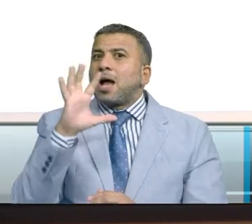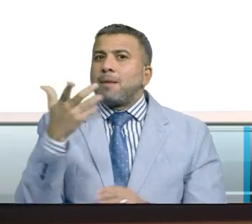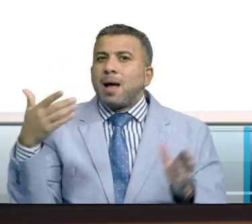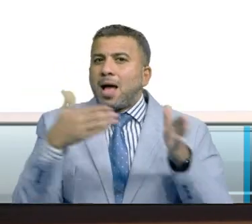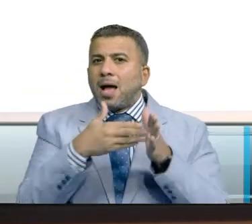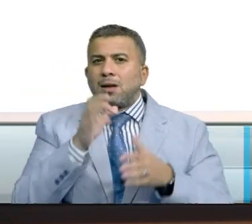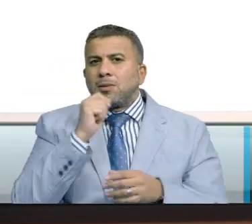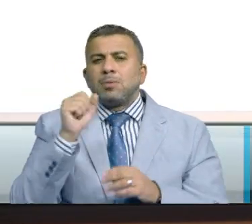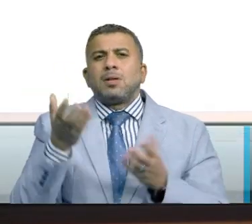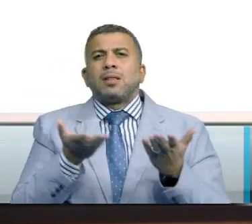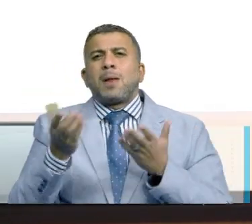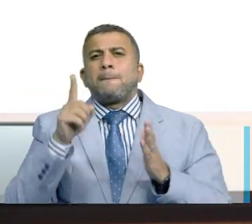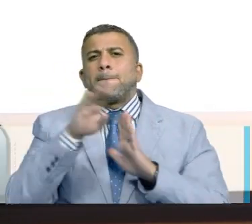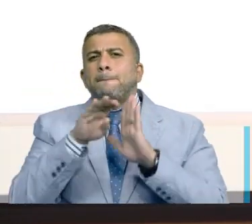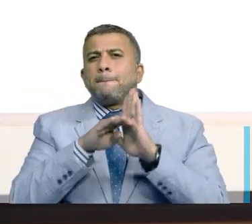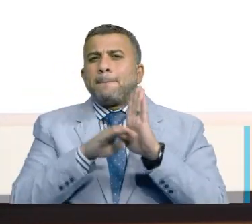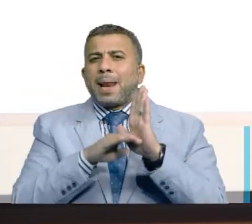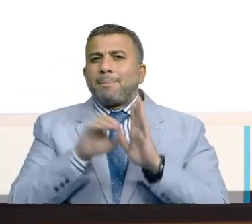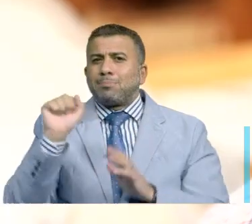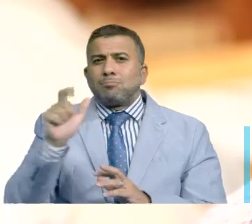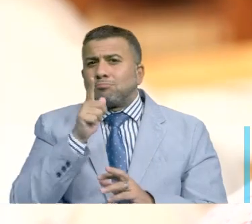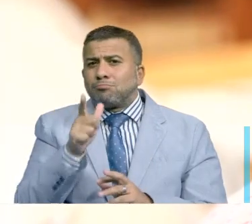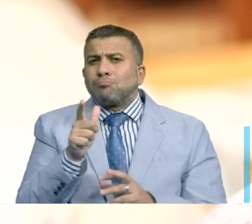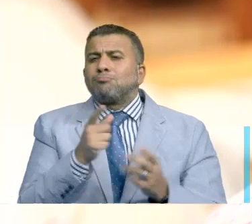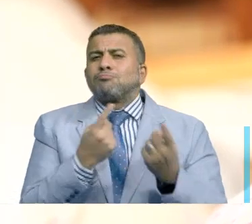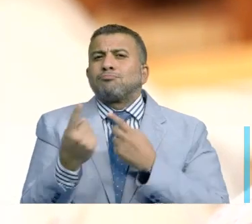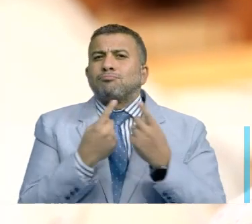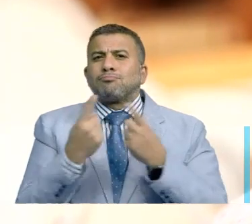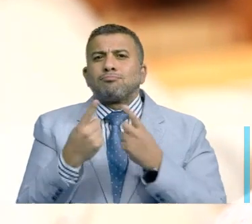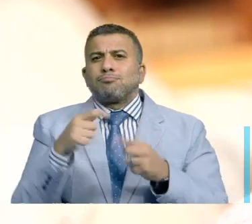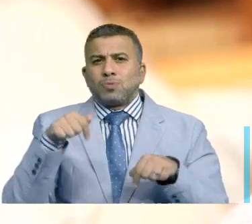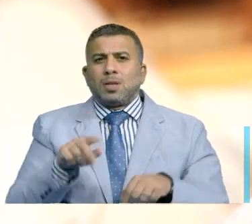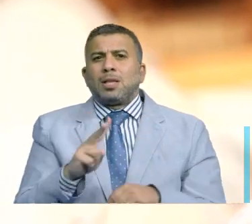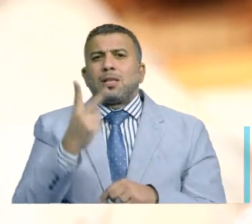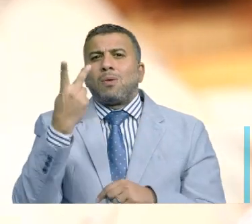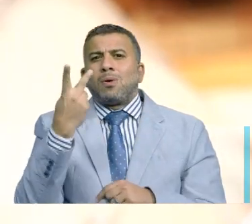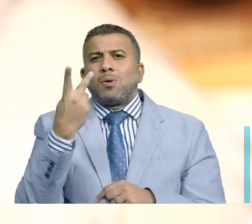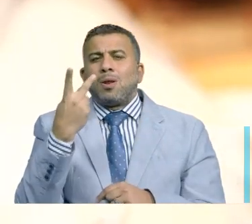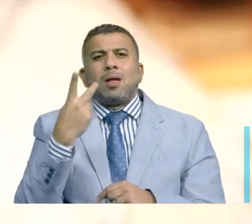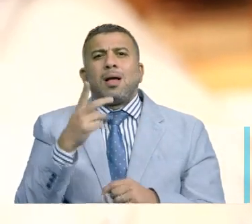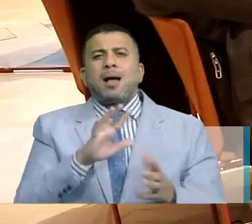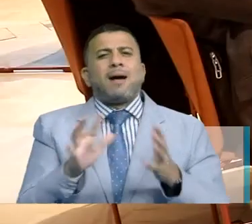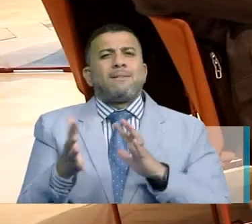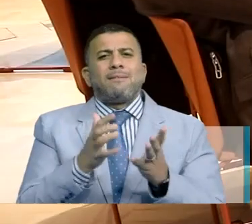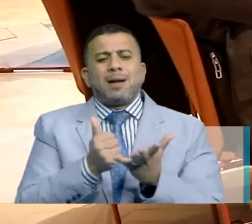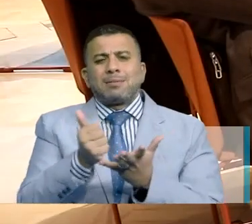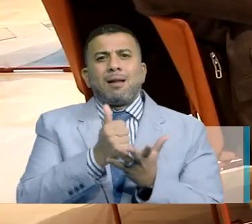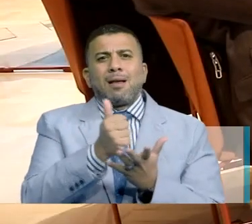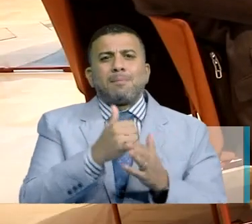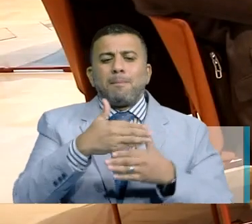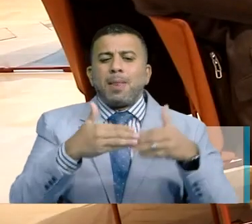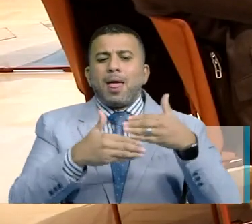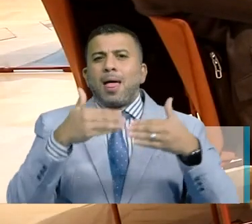واداره المشاريع البرنامج هذا وتم نقاشه تحديات الرهينه مثل تطوير اساليب البناء